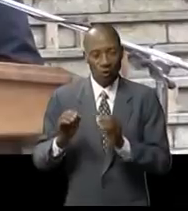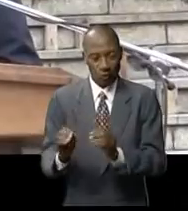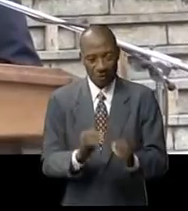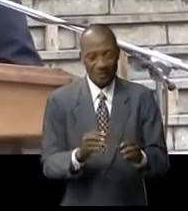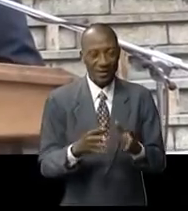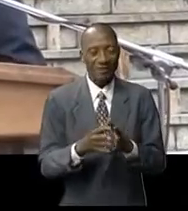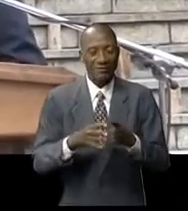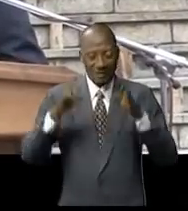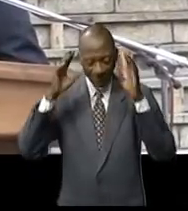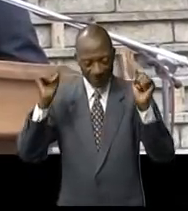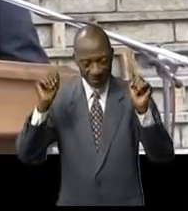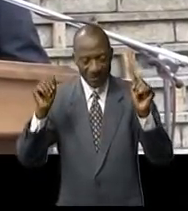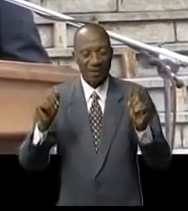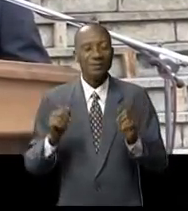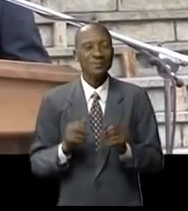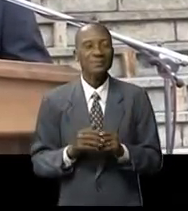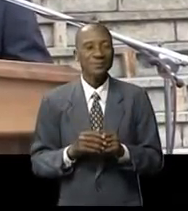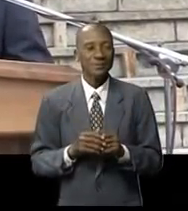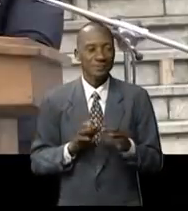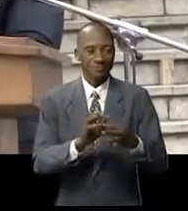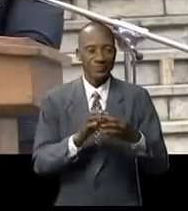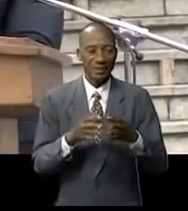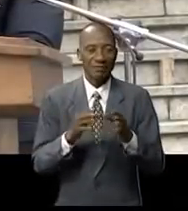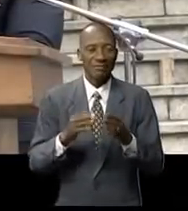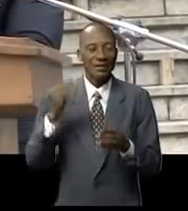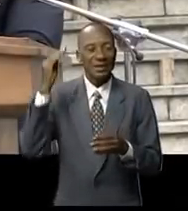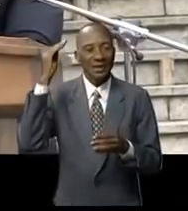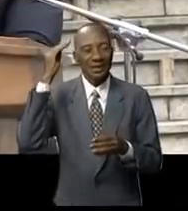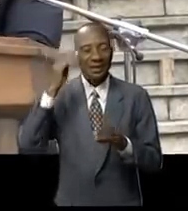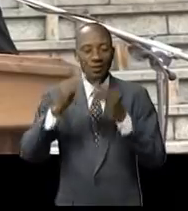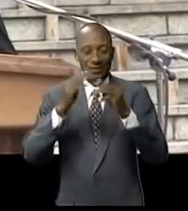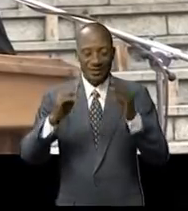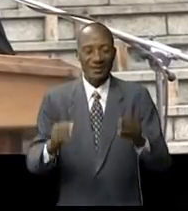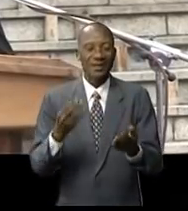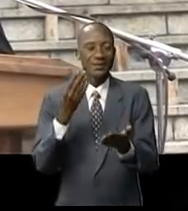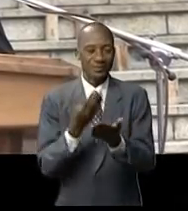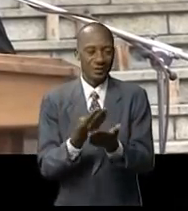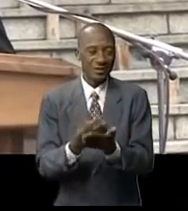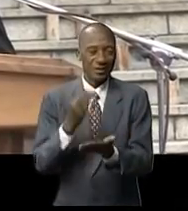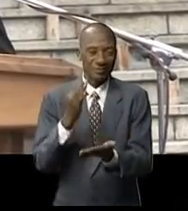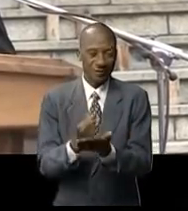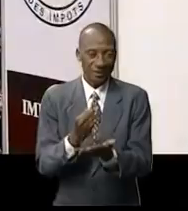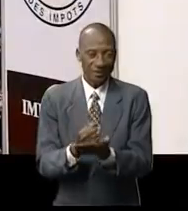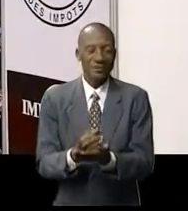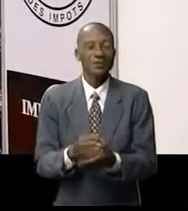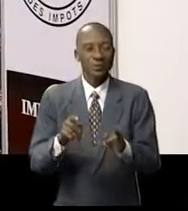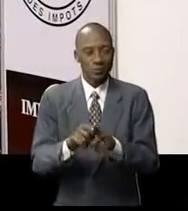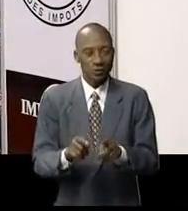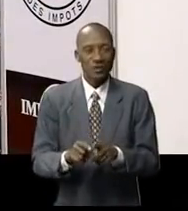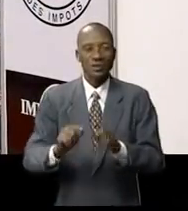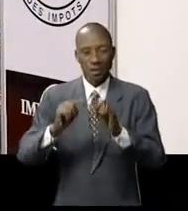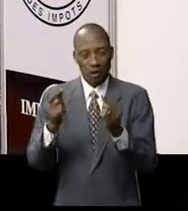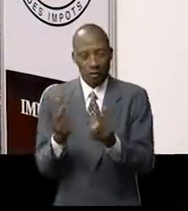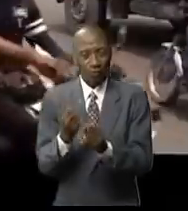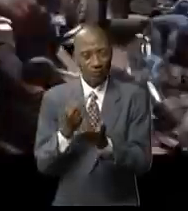campagne était organisée en partenariat avec les ministères des Budgets et des Finances, ainsi que les régies financières. Le chef de ces